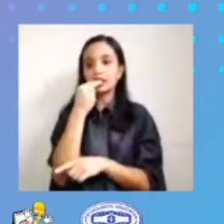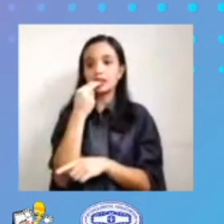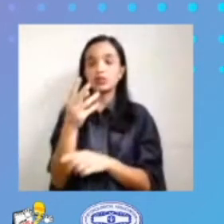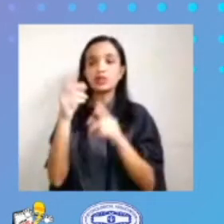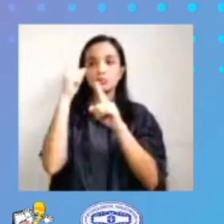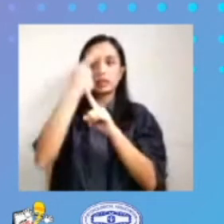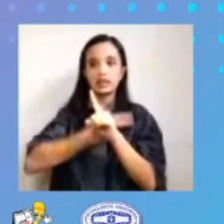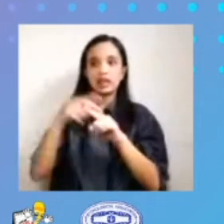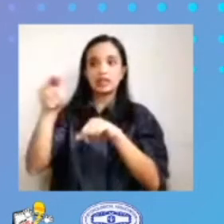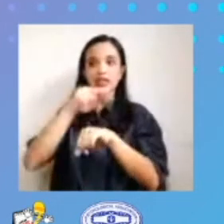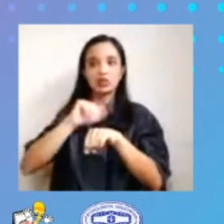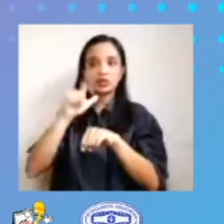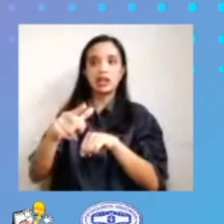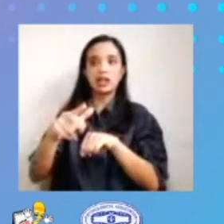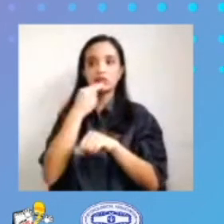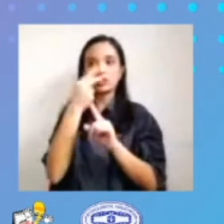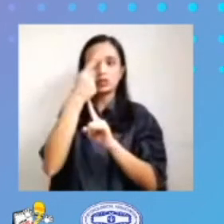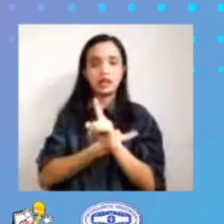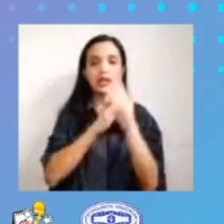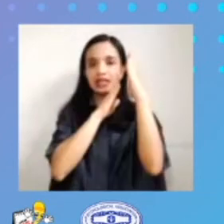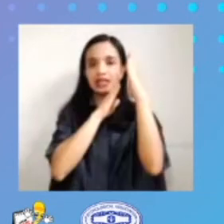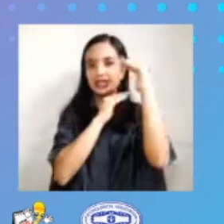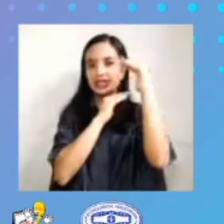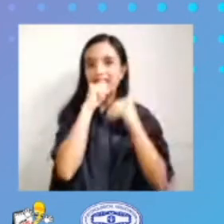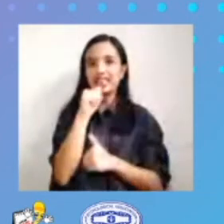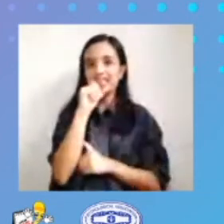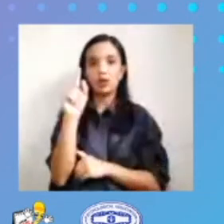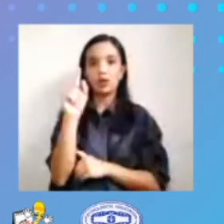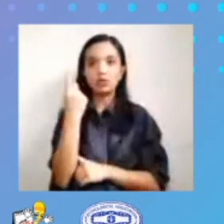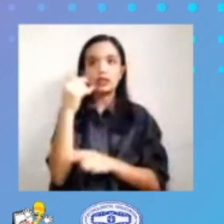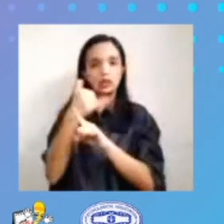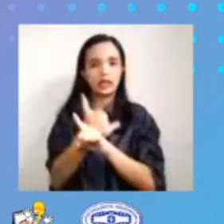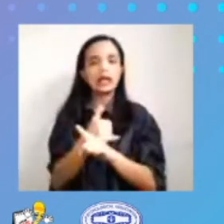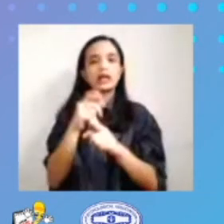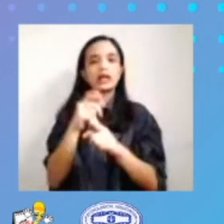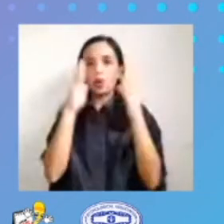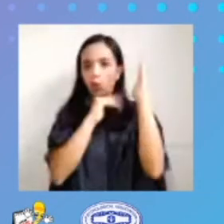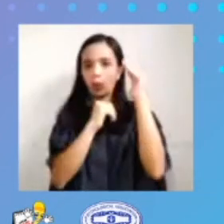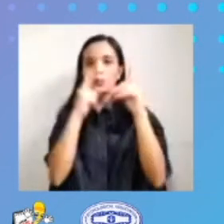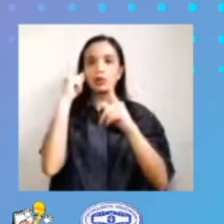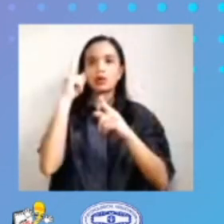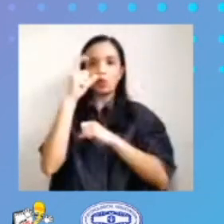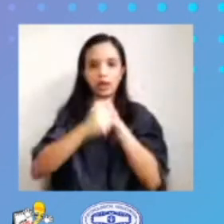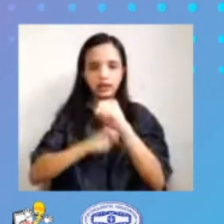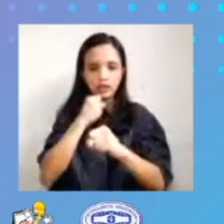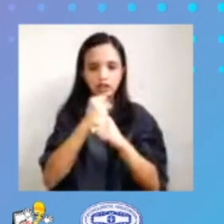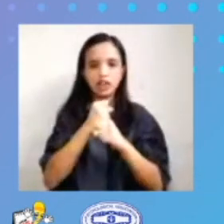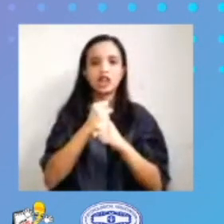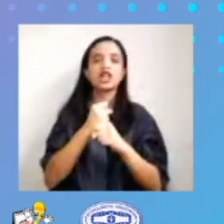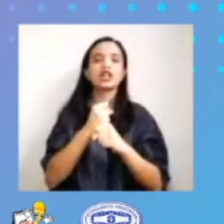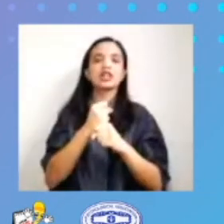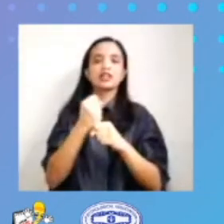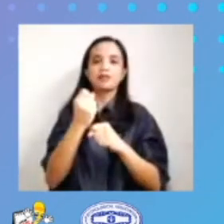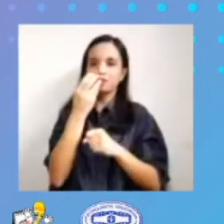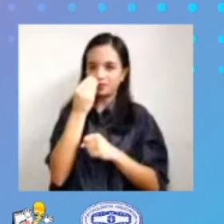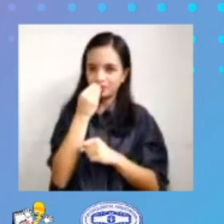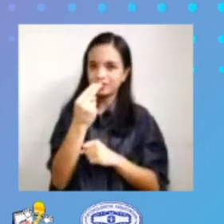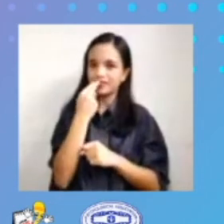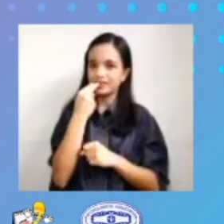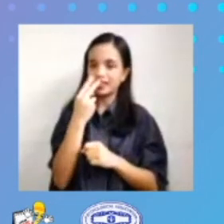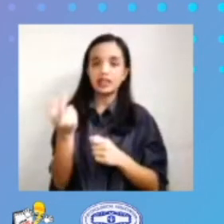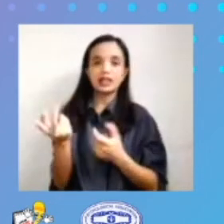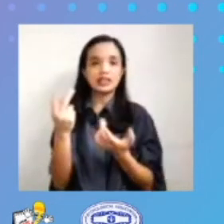ini-exercise niya yung nerves na humina sa mukha natin nung nagkaroon tayo ng stroke. No? So yung mga ginagawa, yung mga